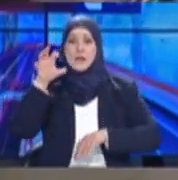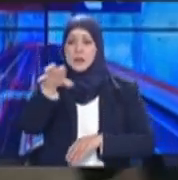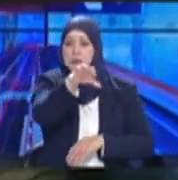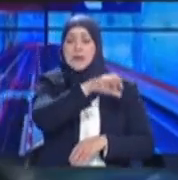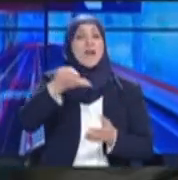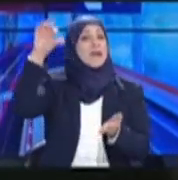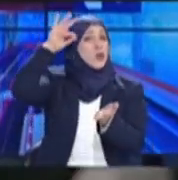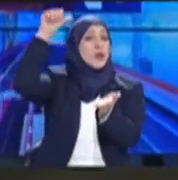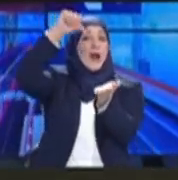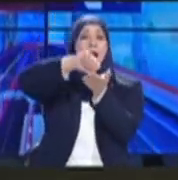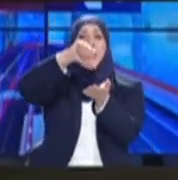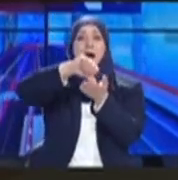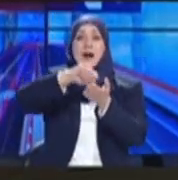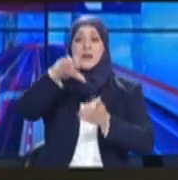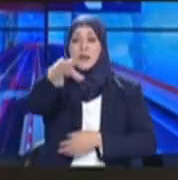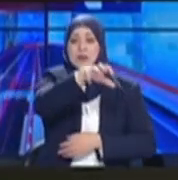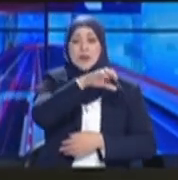العاصمه تونس